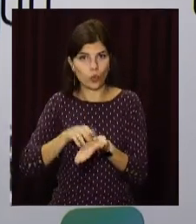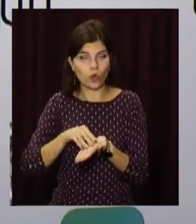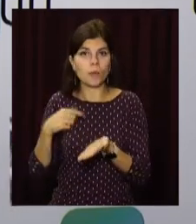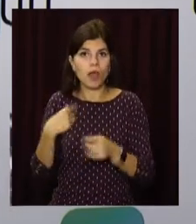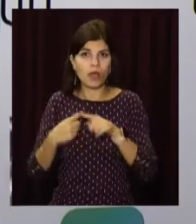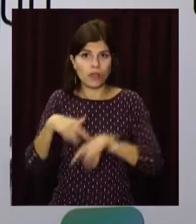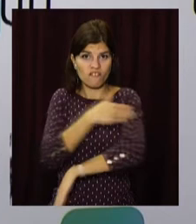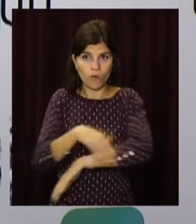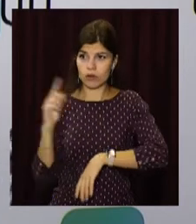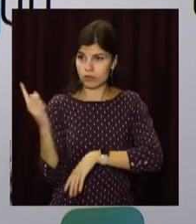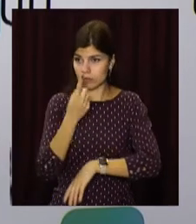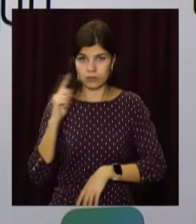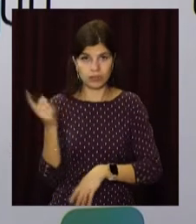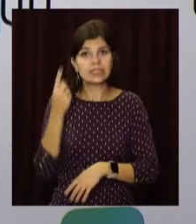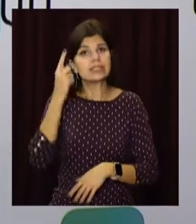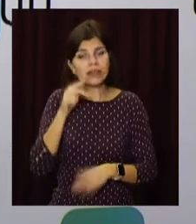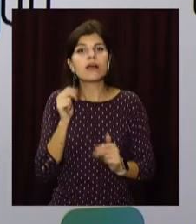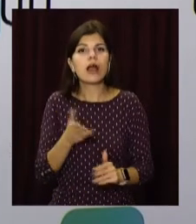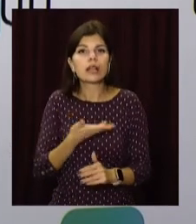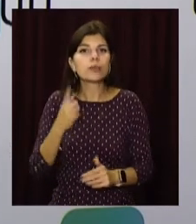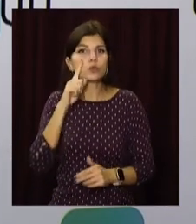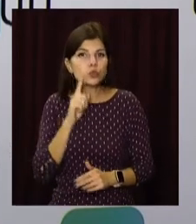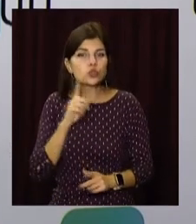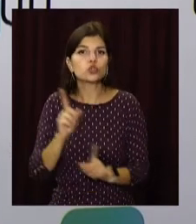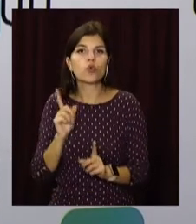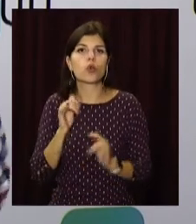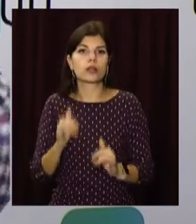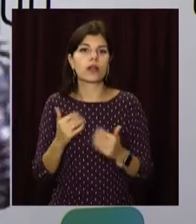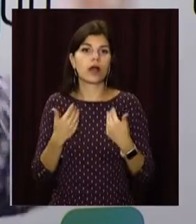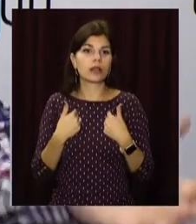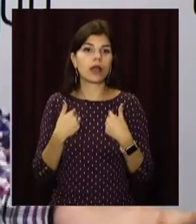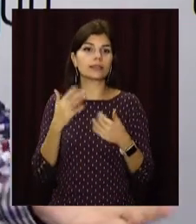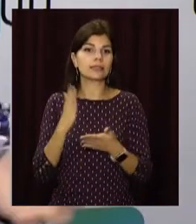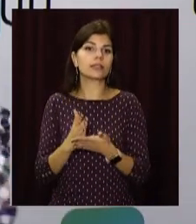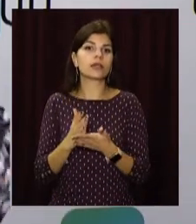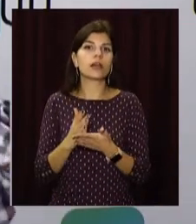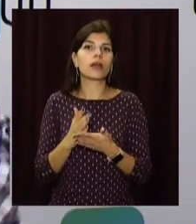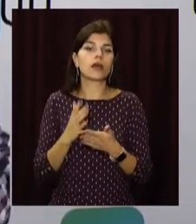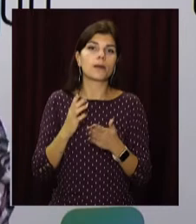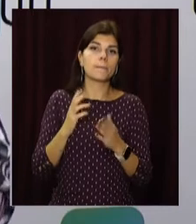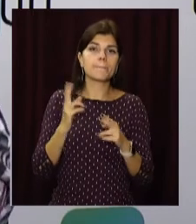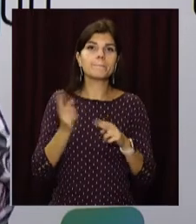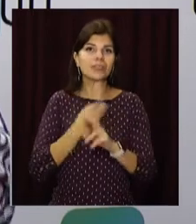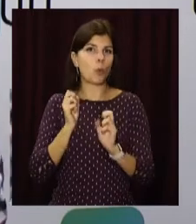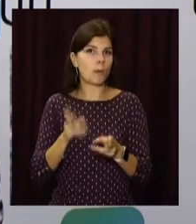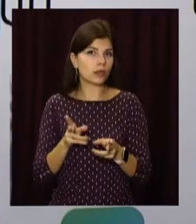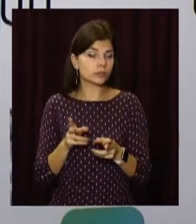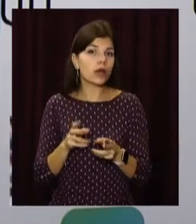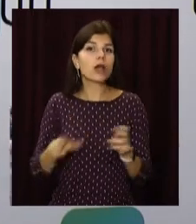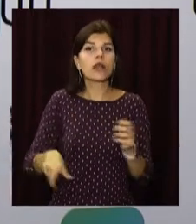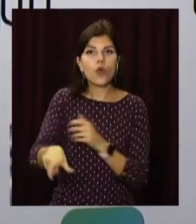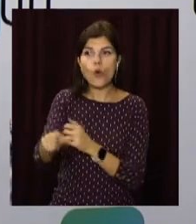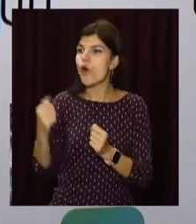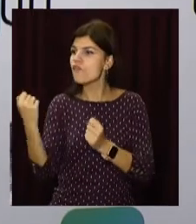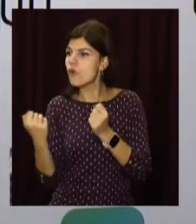що для нас є, скажімо так, небезпечним. Дорога, водій або теж